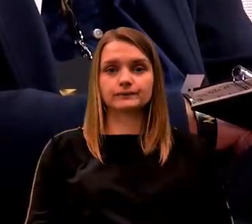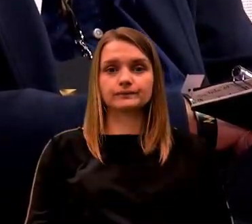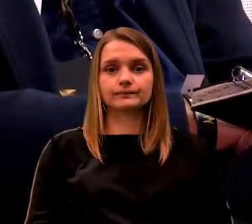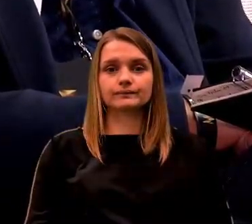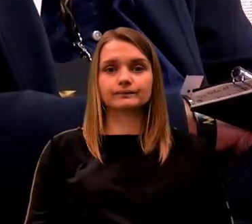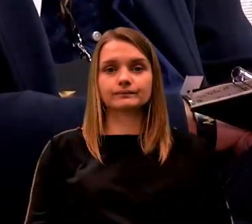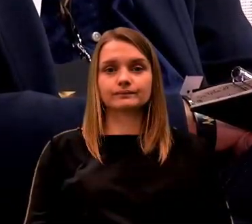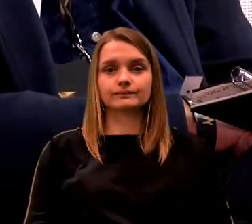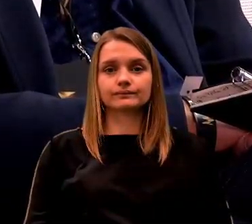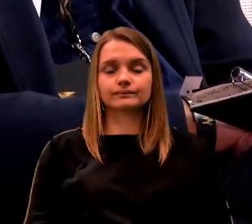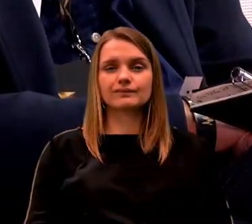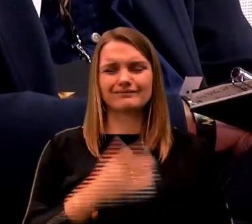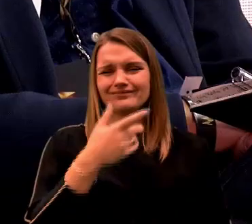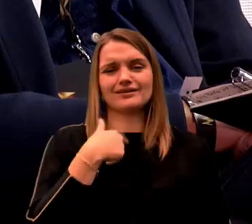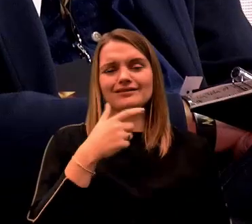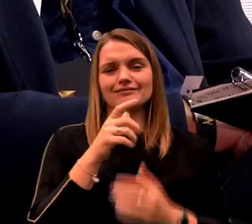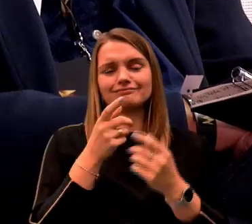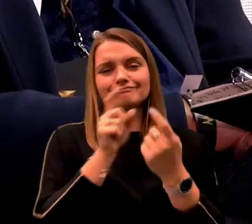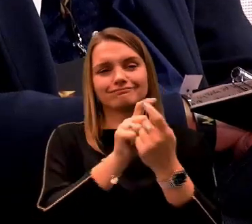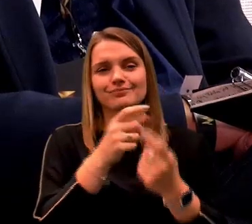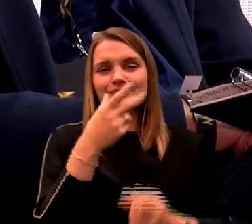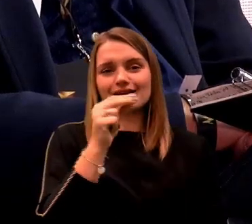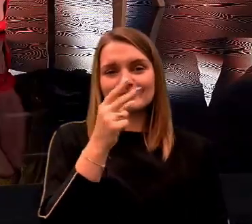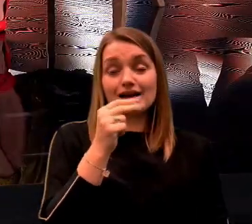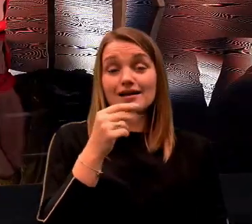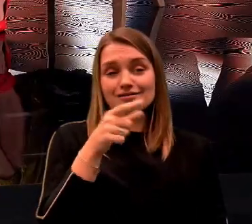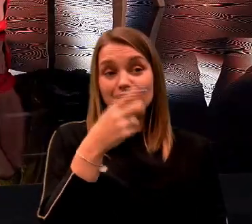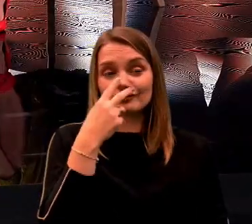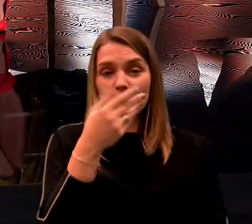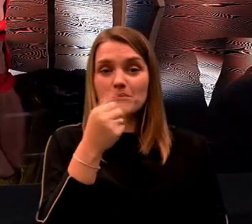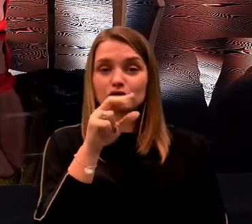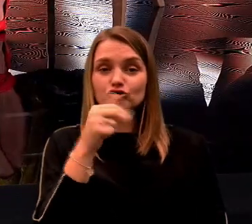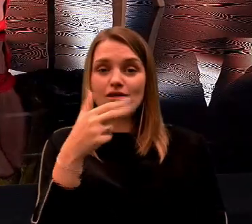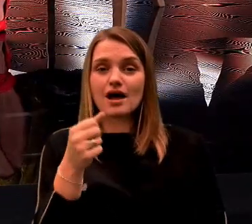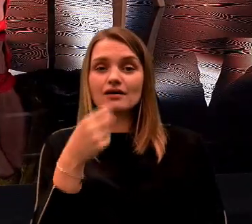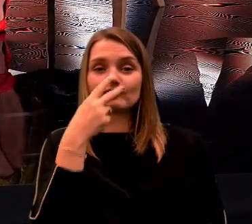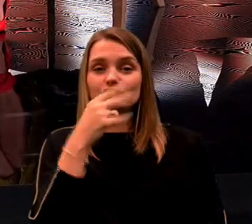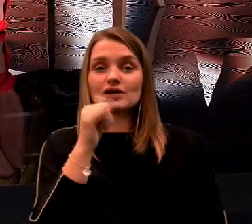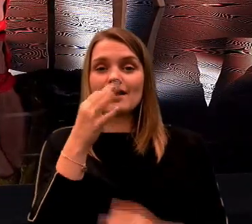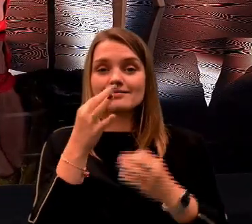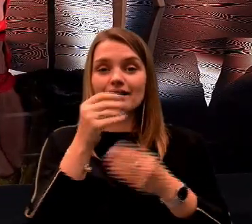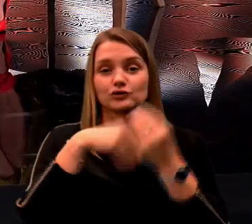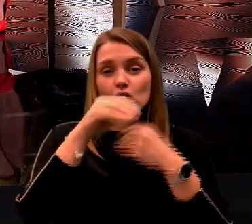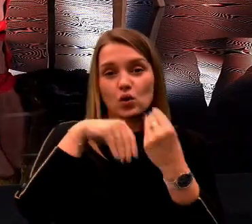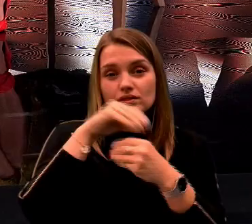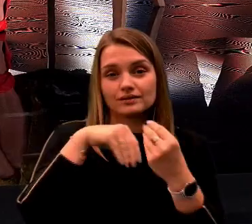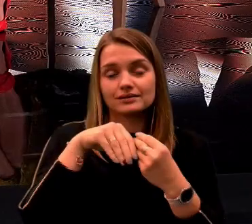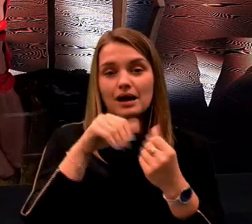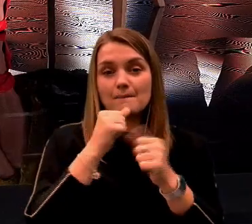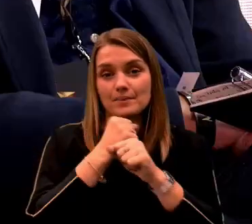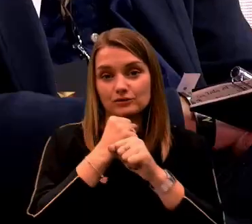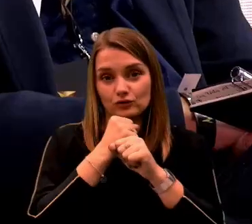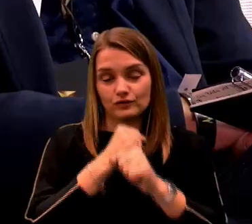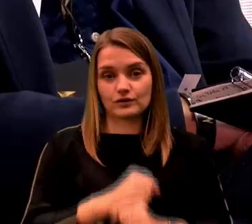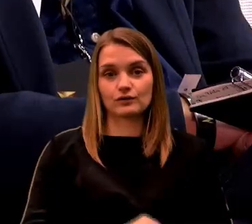tak źle nie jest. Żebyś ty widziała, Marzena, jak teraz wygląda rotacja pracowników. No właśnie, ale